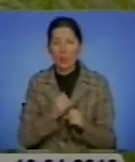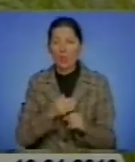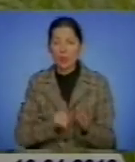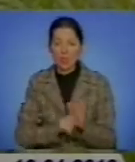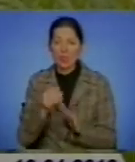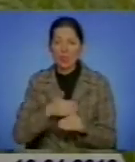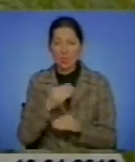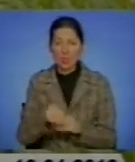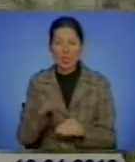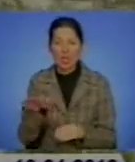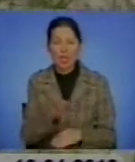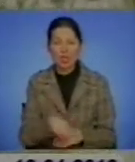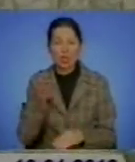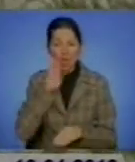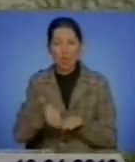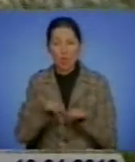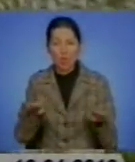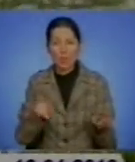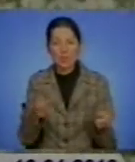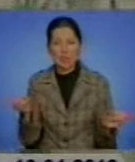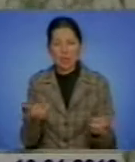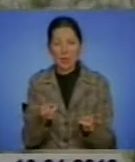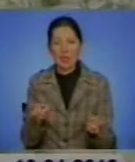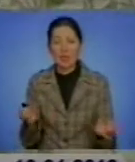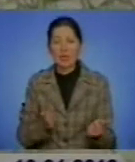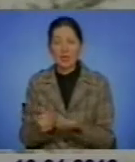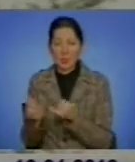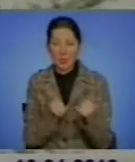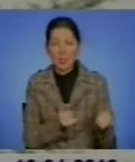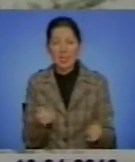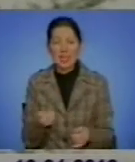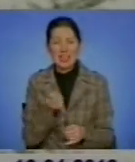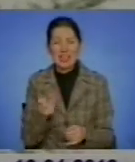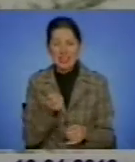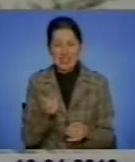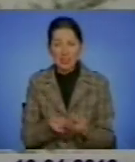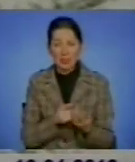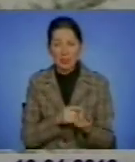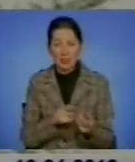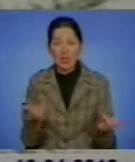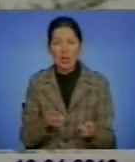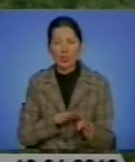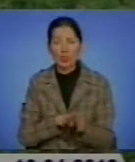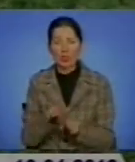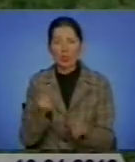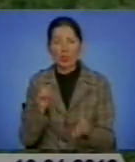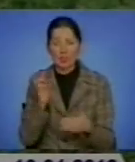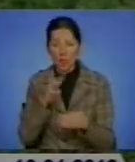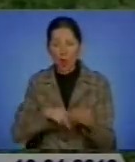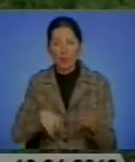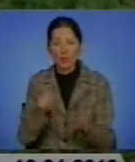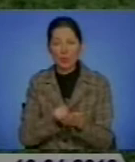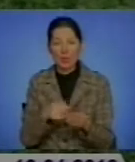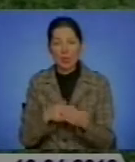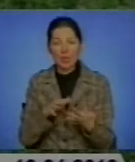треба забезпечити необхідною кількістю насіння. Також мають бути виконані страхові зобов'язання перед сільгоспвиробниками, які зазнають збитків. Наразі